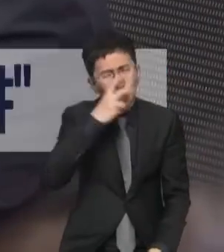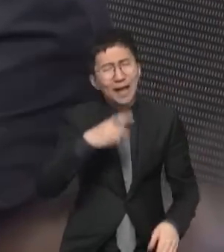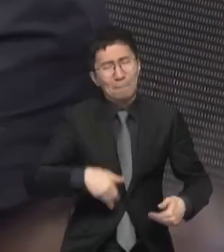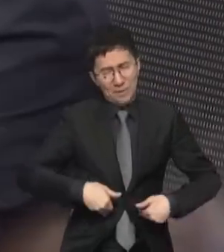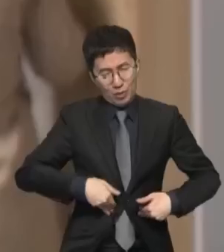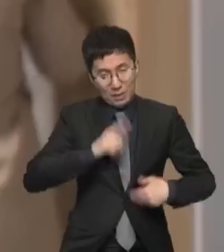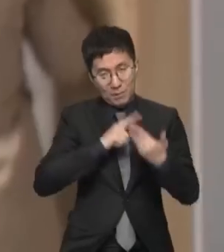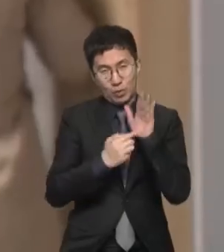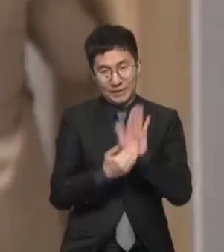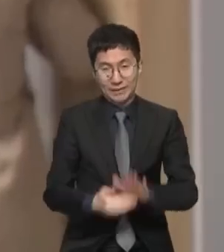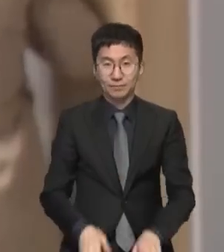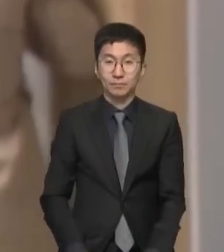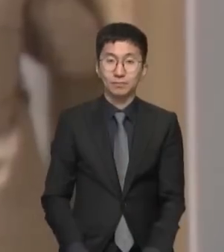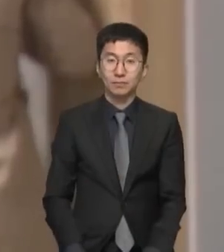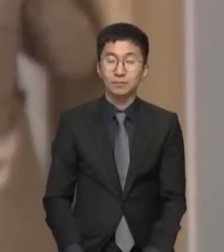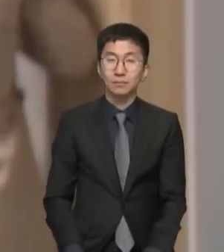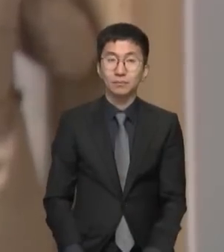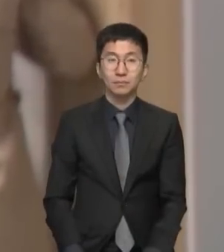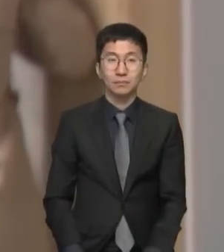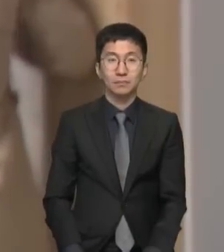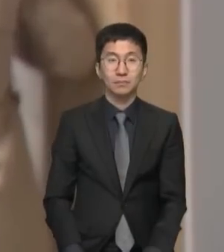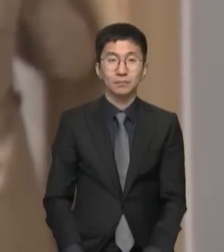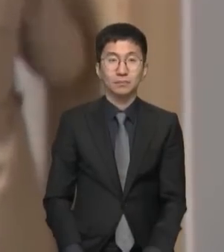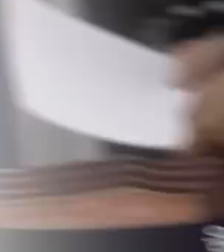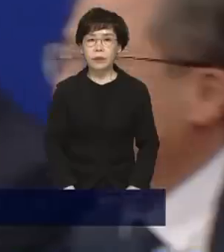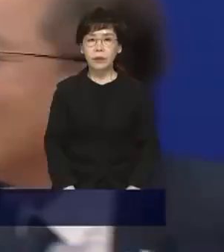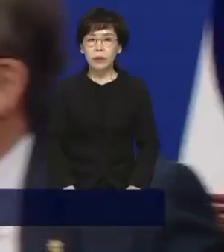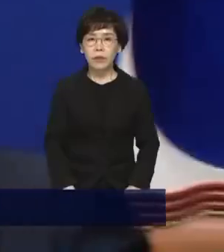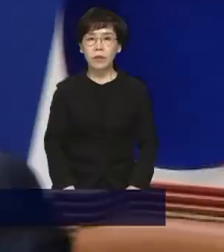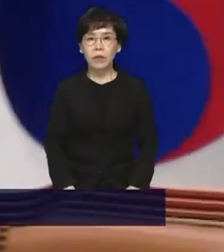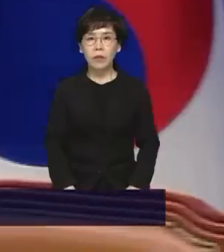밝혔습니다. SBS 원종진입니다.